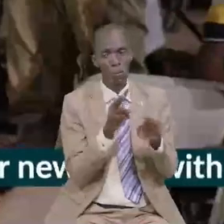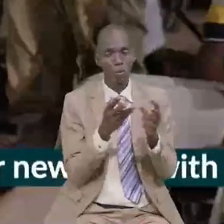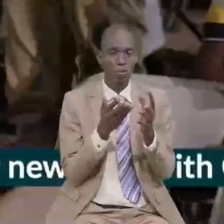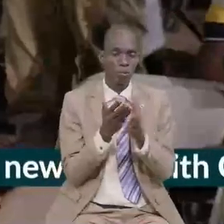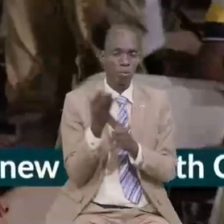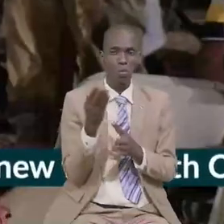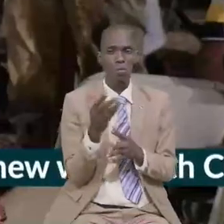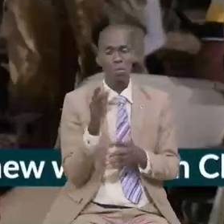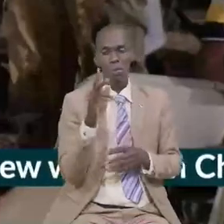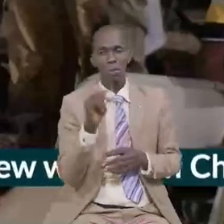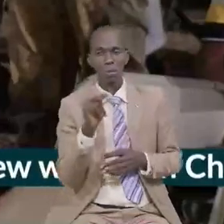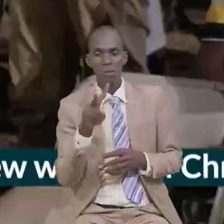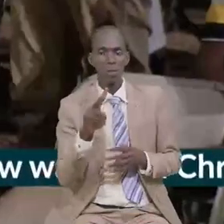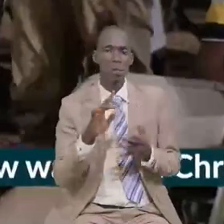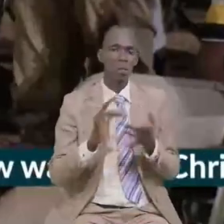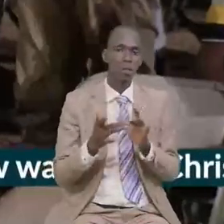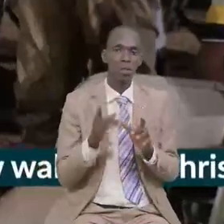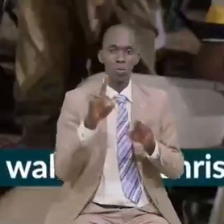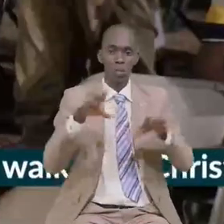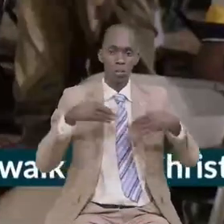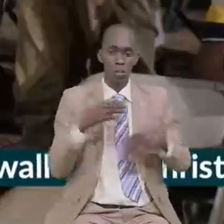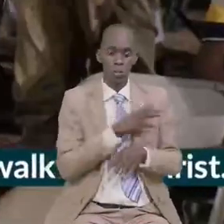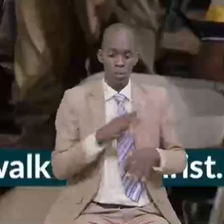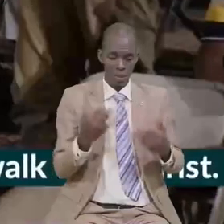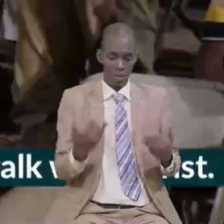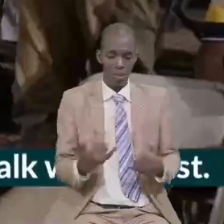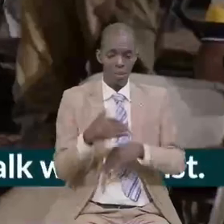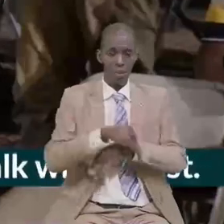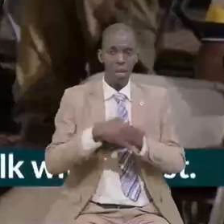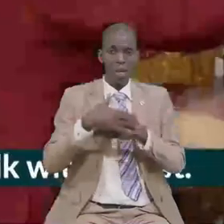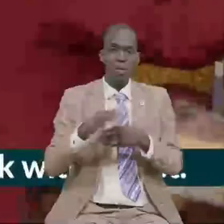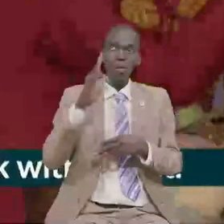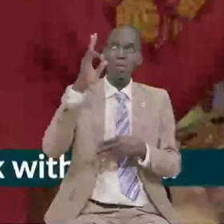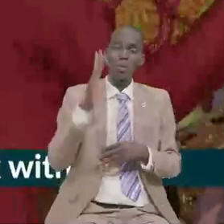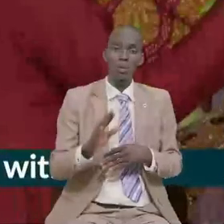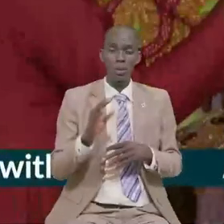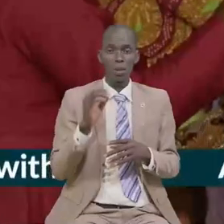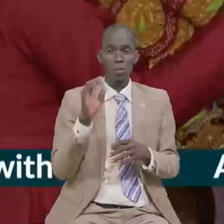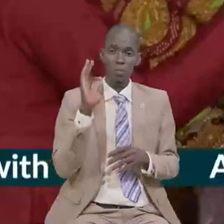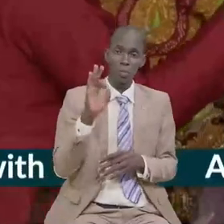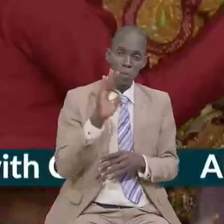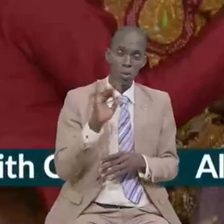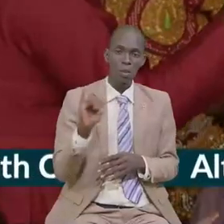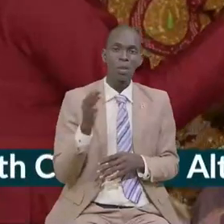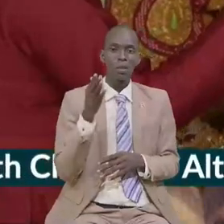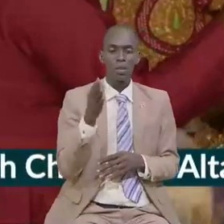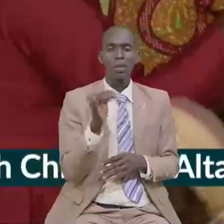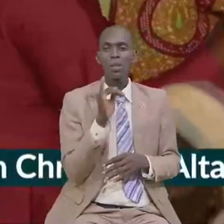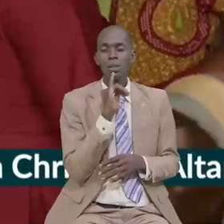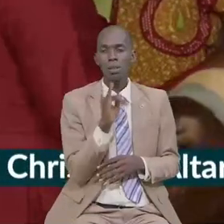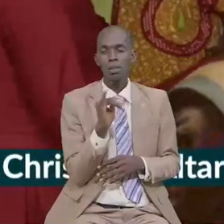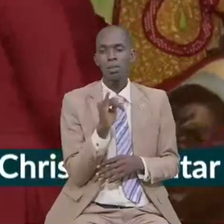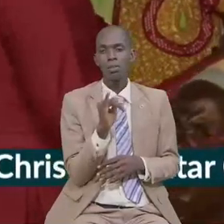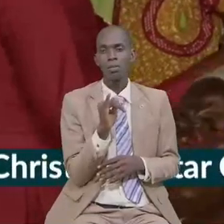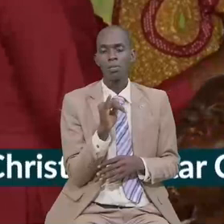Venez de donner votre vie au Seigneur en ligne et vous l'avez fait ce soir. Il y a un lien